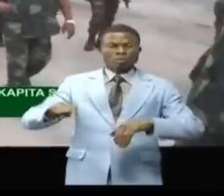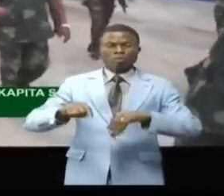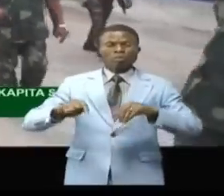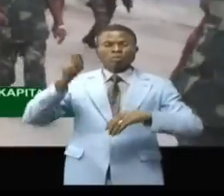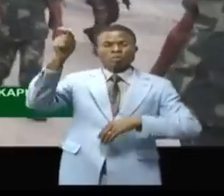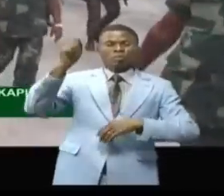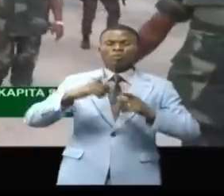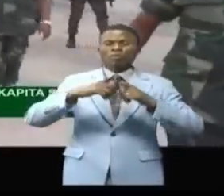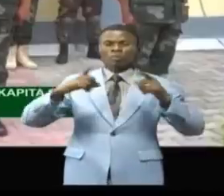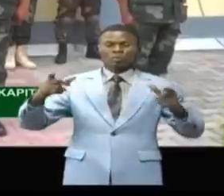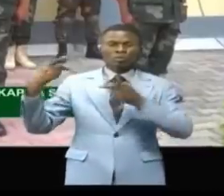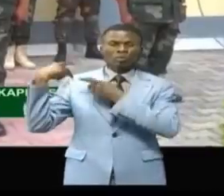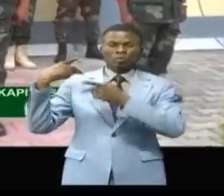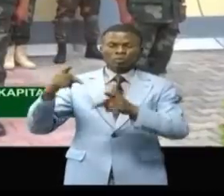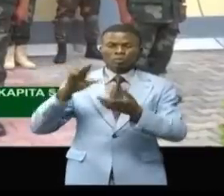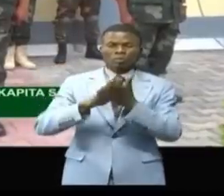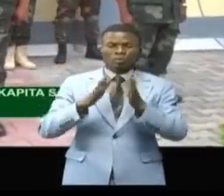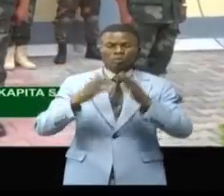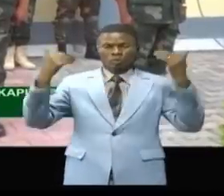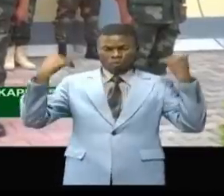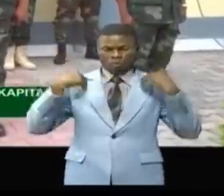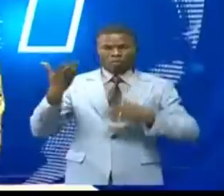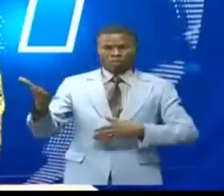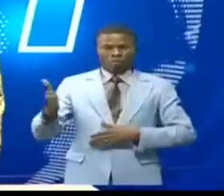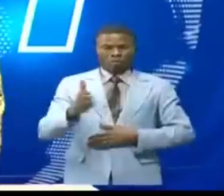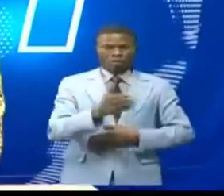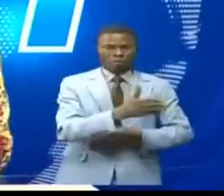armée depuis sa prise de fonction.